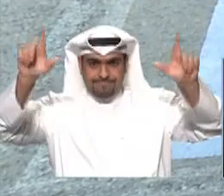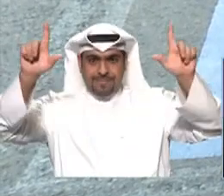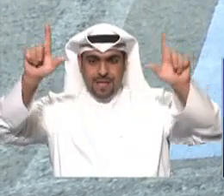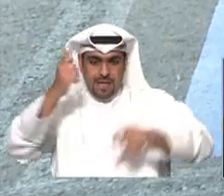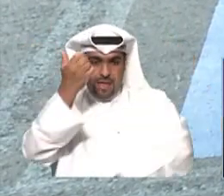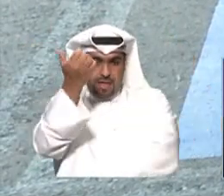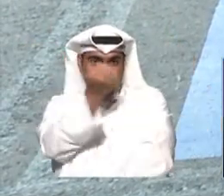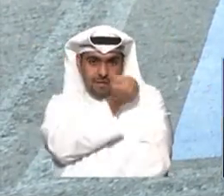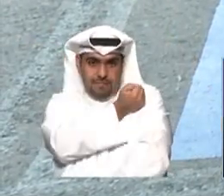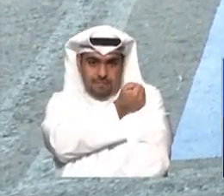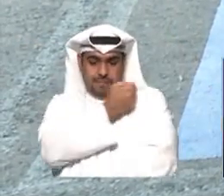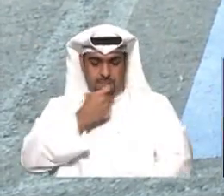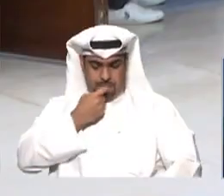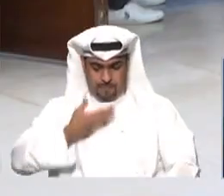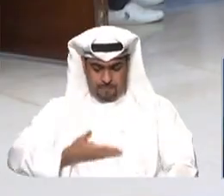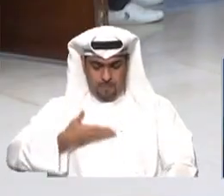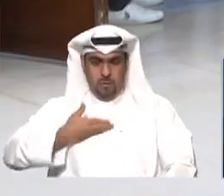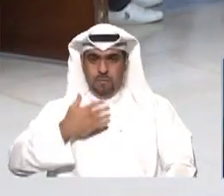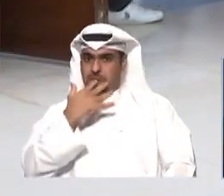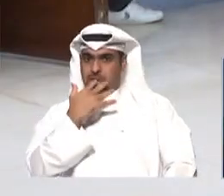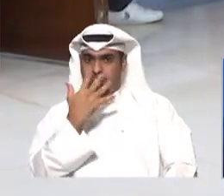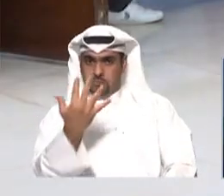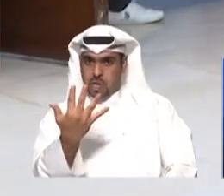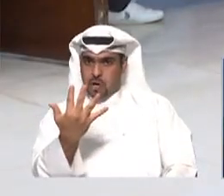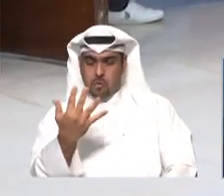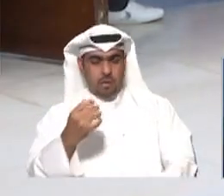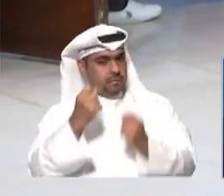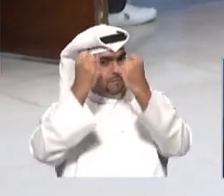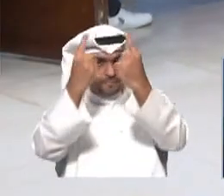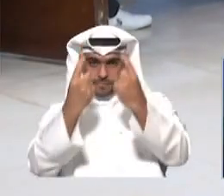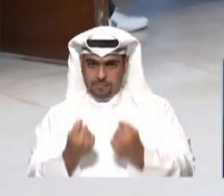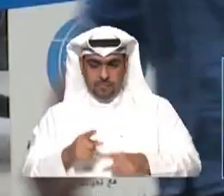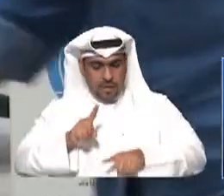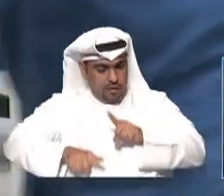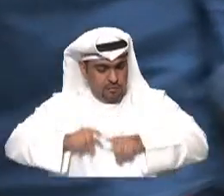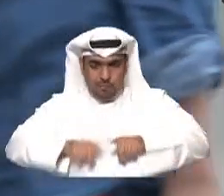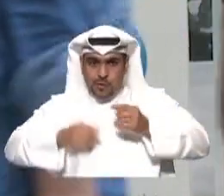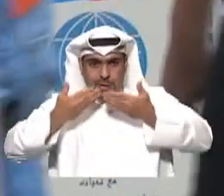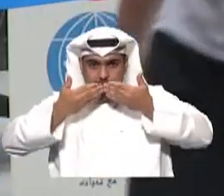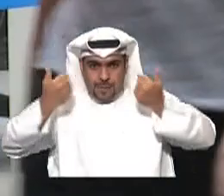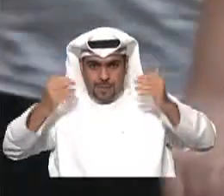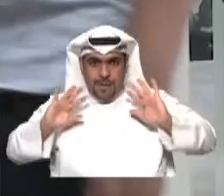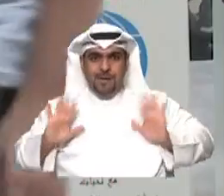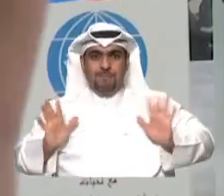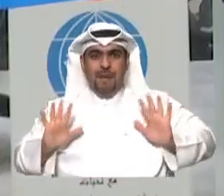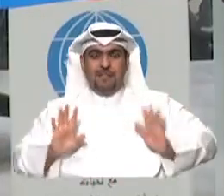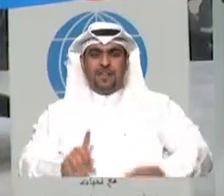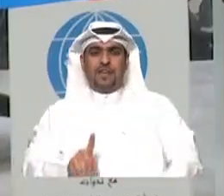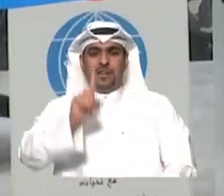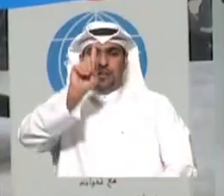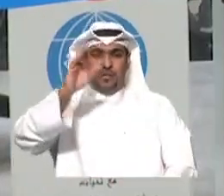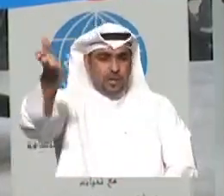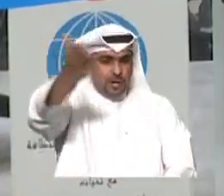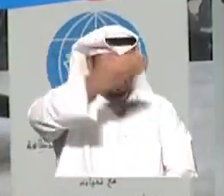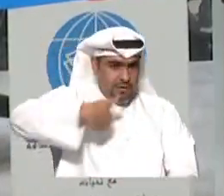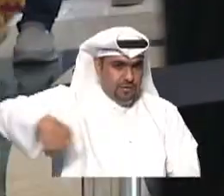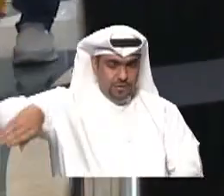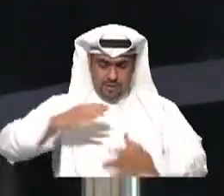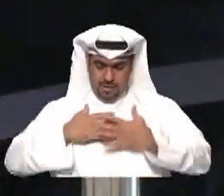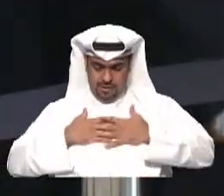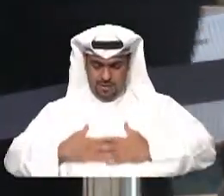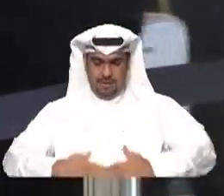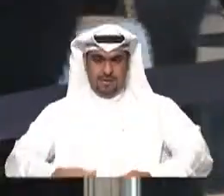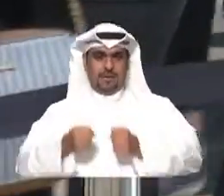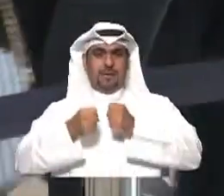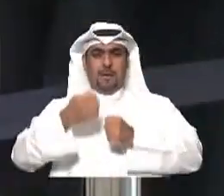مباشره بتطعيم الاطفال لتحصينهم وحمايتهم بهدف الوصول الى مرحله التعافي باسرع وقت